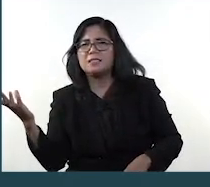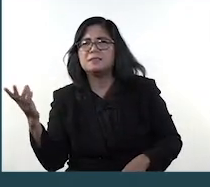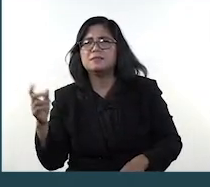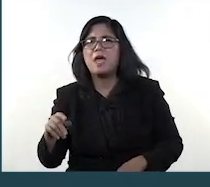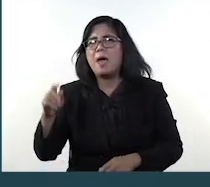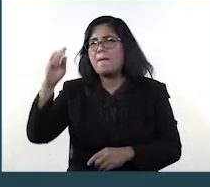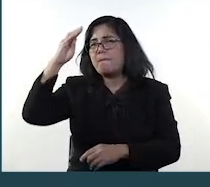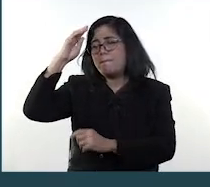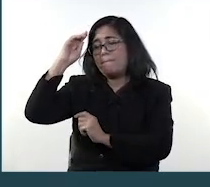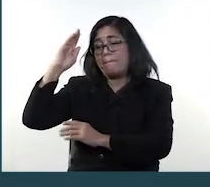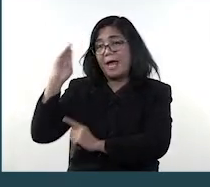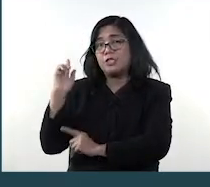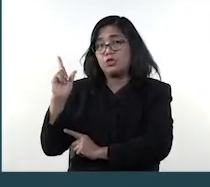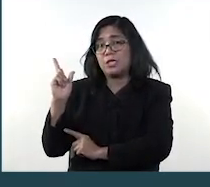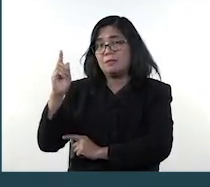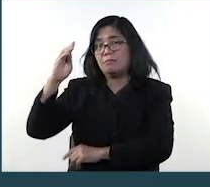orang